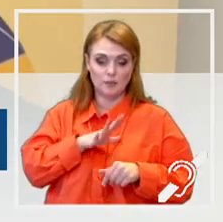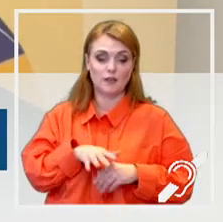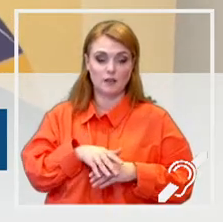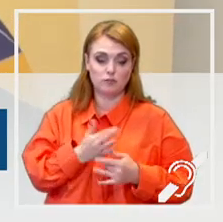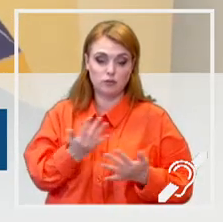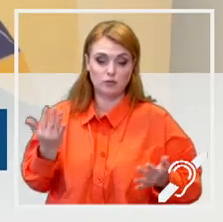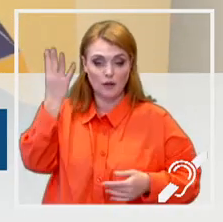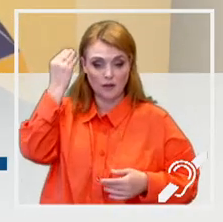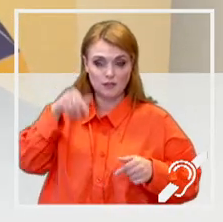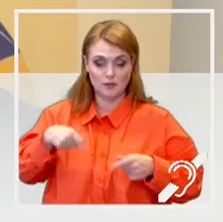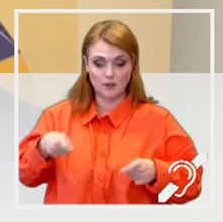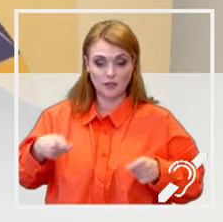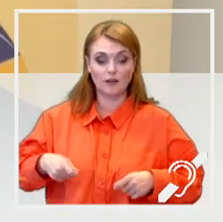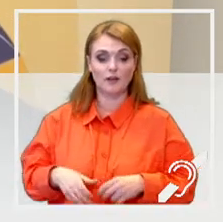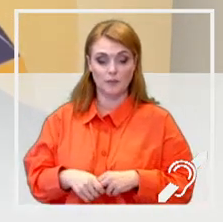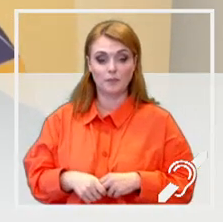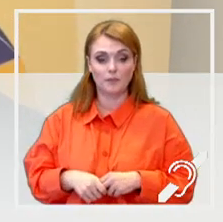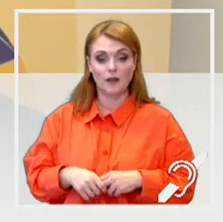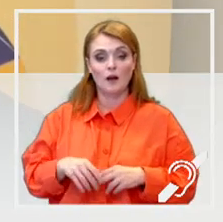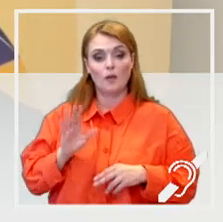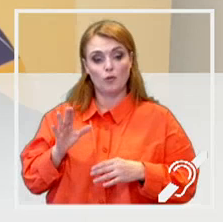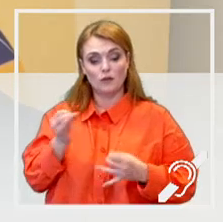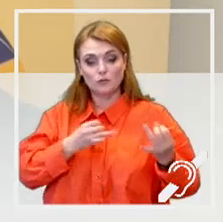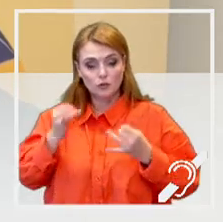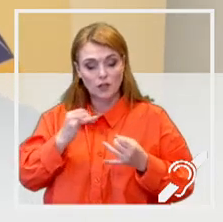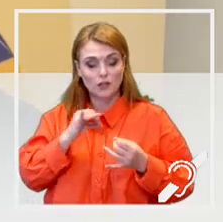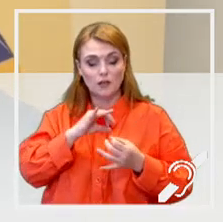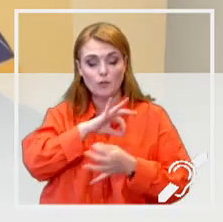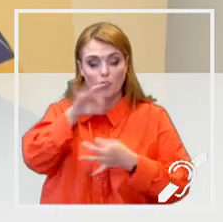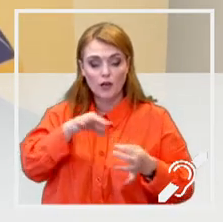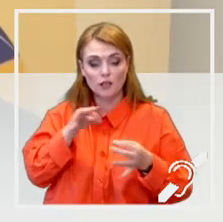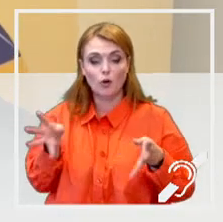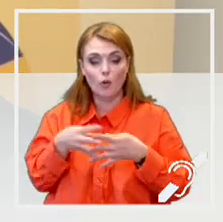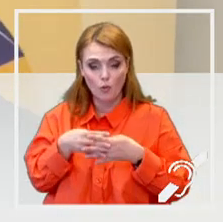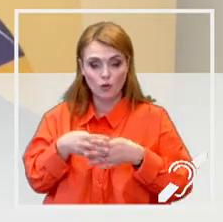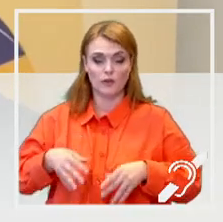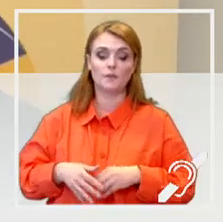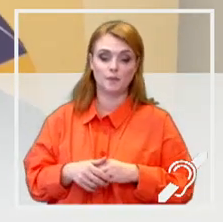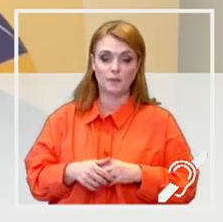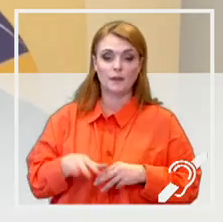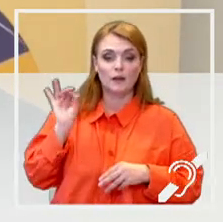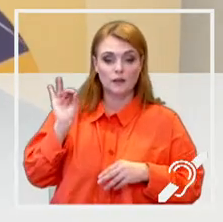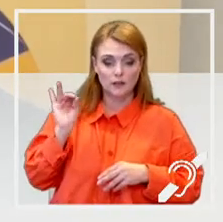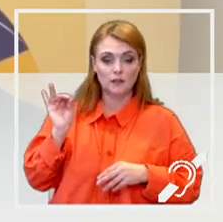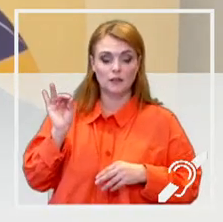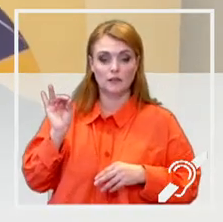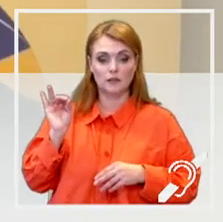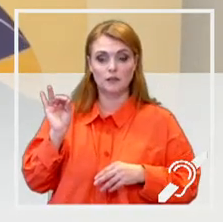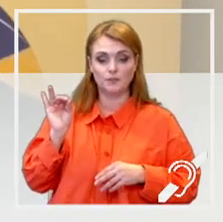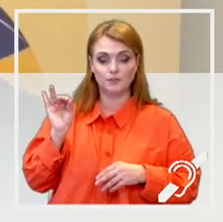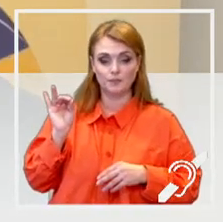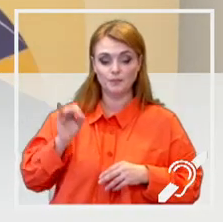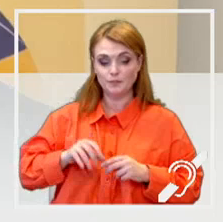România, inclusiv discutăm despre proiecte comune, România fiind o platformă foarte bună și un hub pe care putem